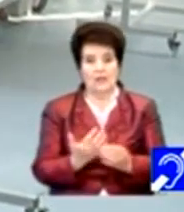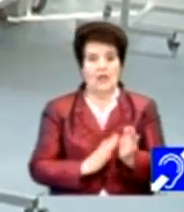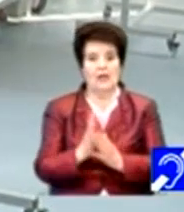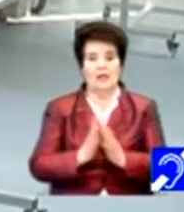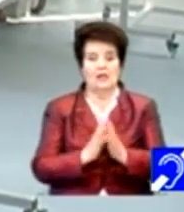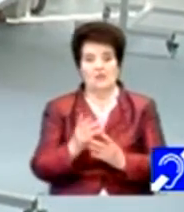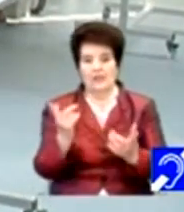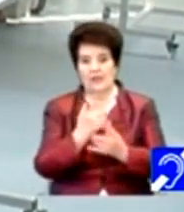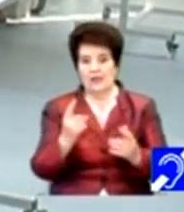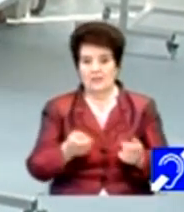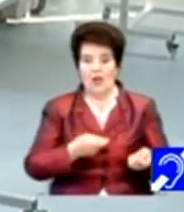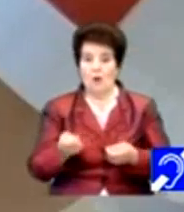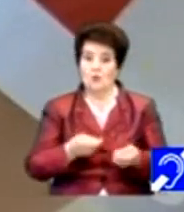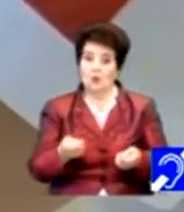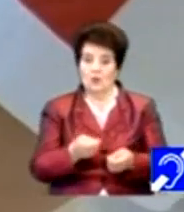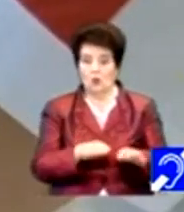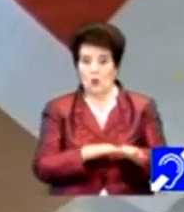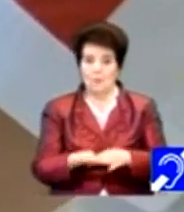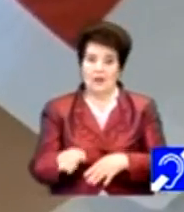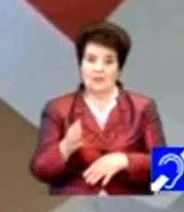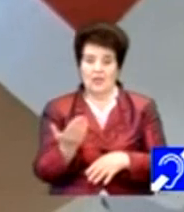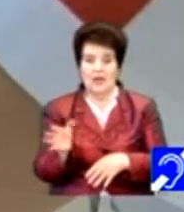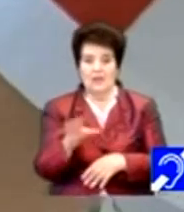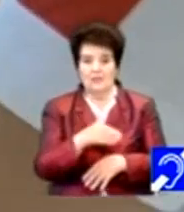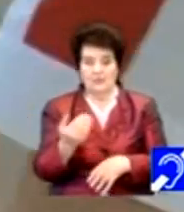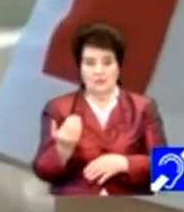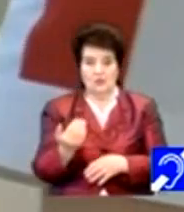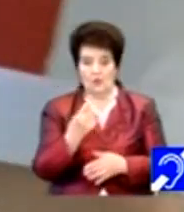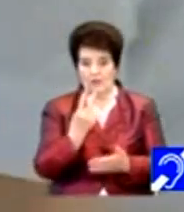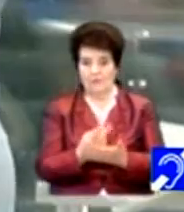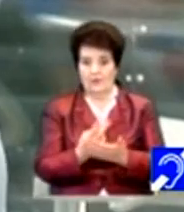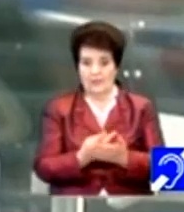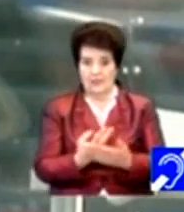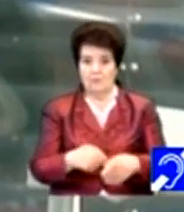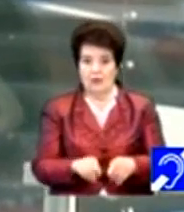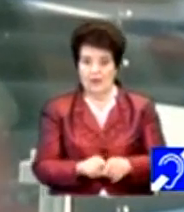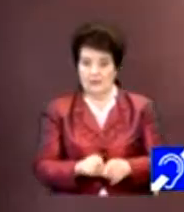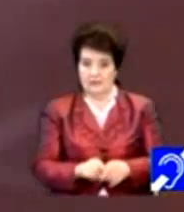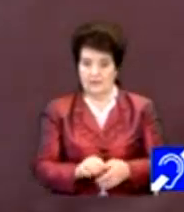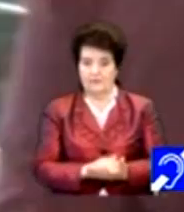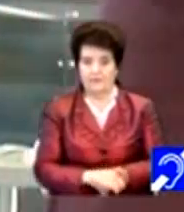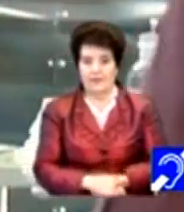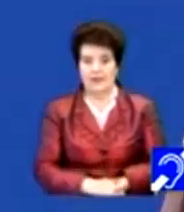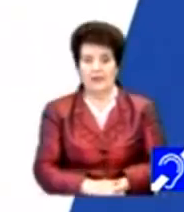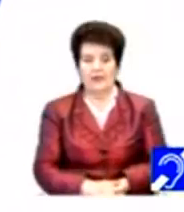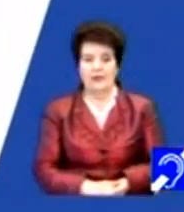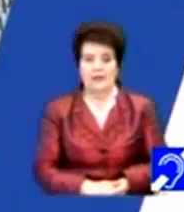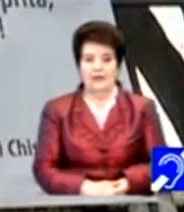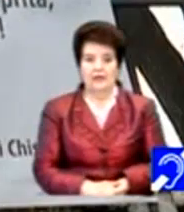doar declarațiile autorităților în comparație cu cele din statele europene. Ne dăm seama că acționăm diametral opus.